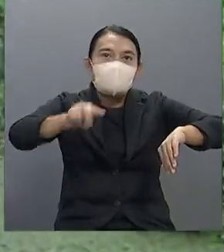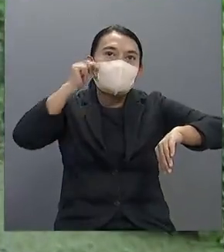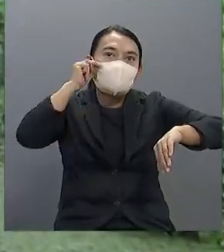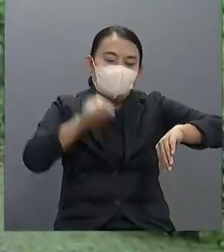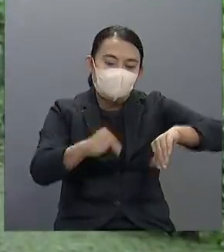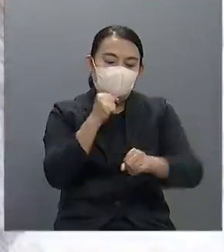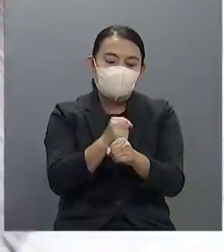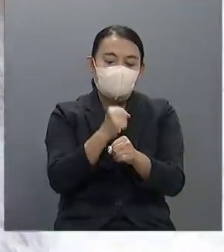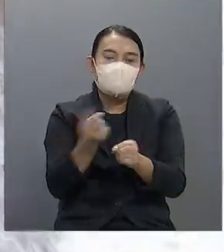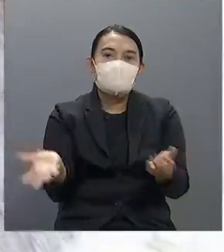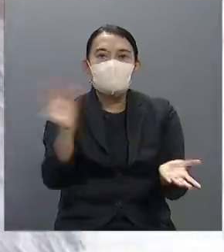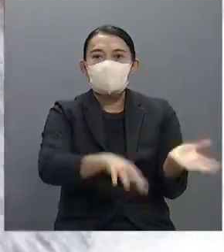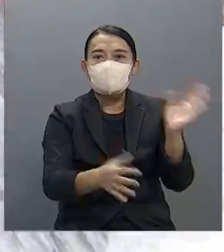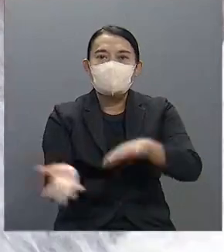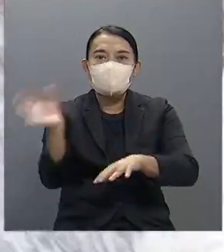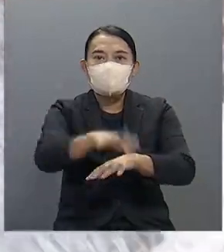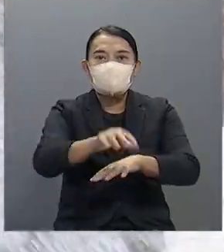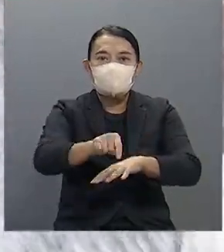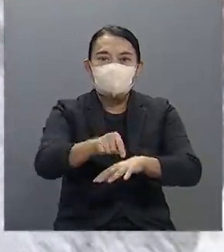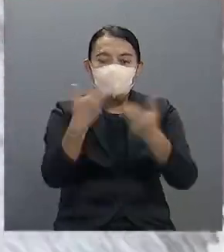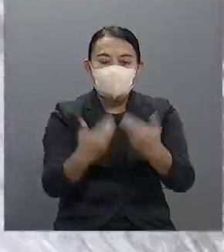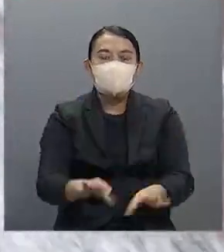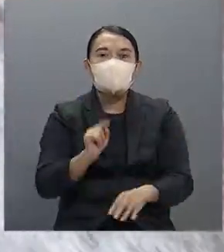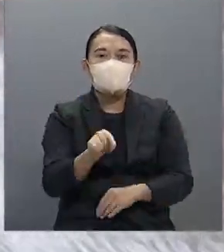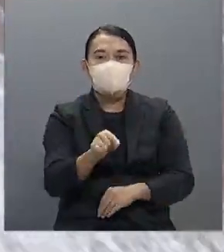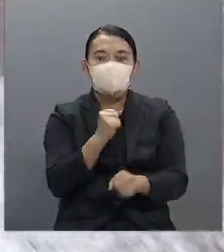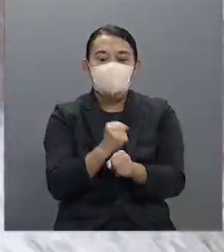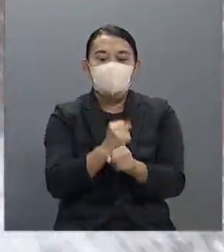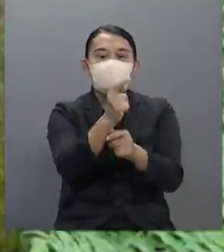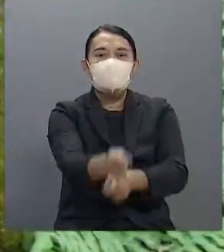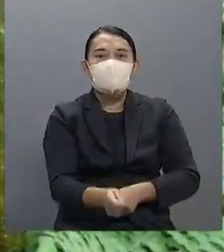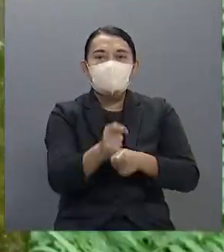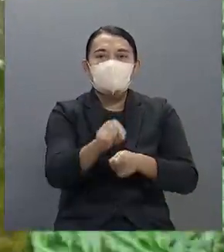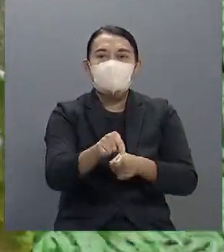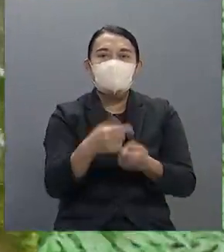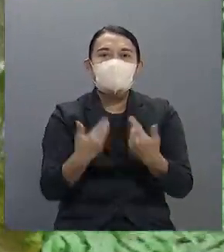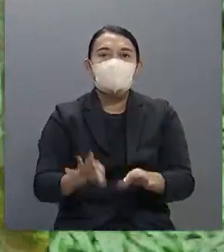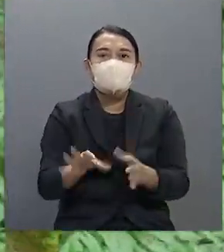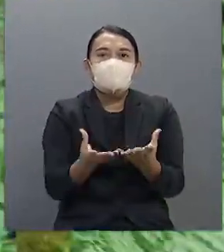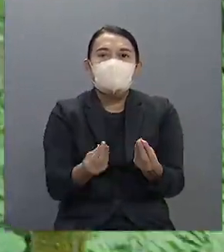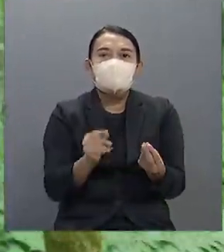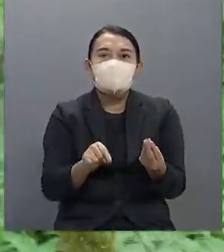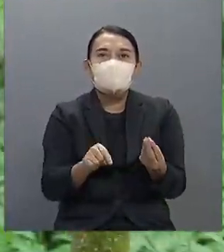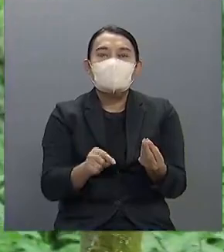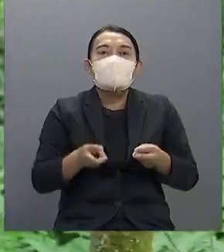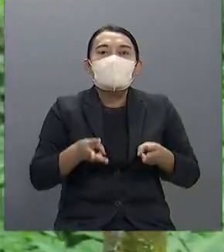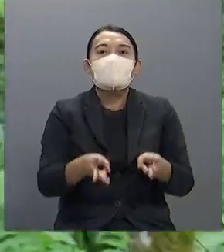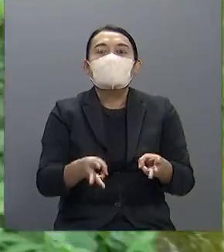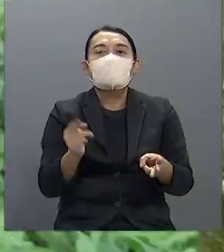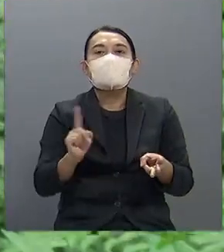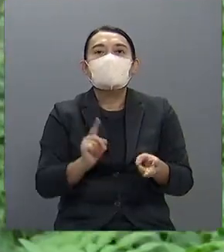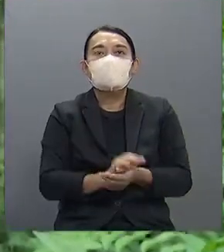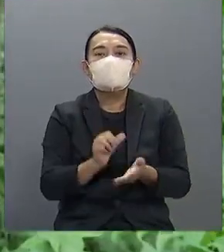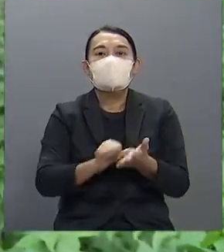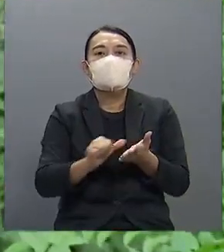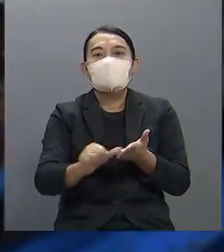ให้เป็นที่ดอนนะครับหลังจากนั้นใช้ที่ดอนเนี่ยนะครับในการทำเกษตรแต่ว่าตัวของคุณภาพดินเนี่ยนะครับเราก็ใช้วิธีของการปรับปรุงคุณภาพดินตั้งแ